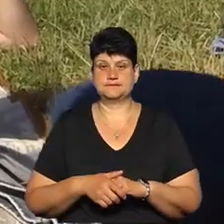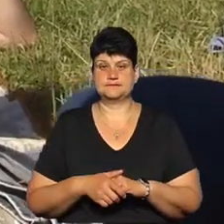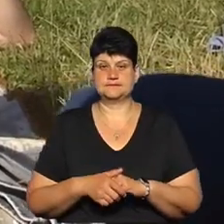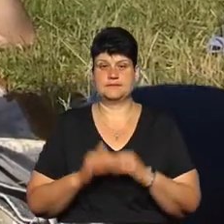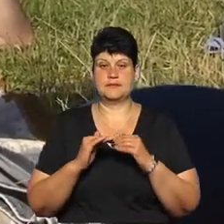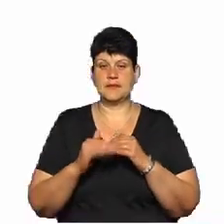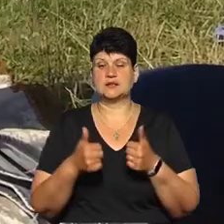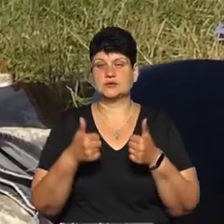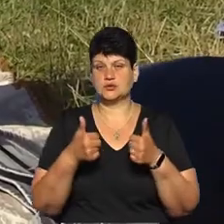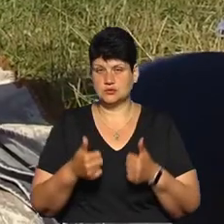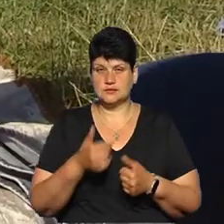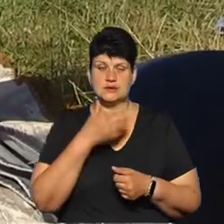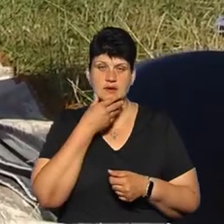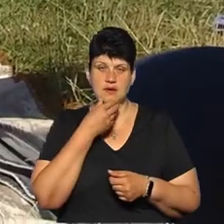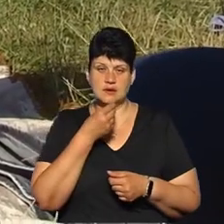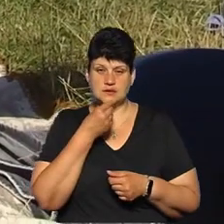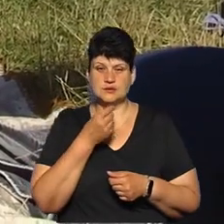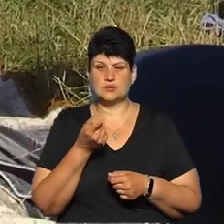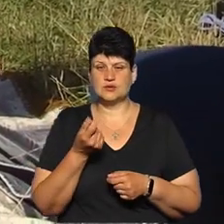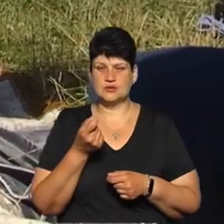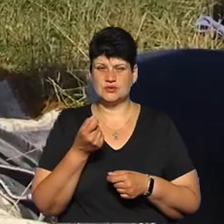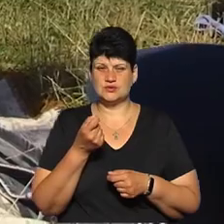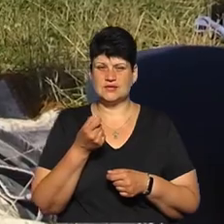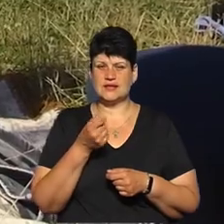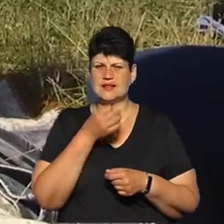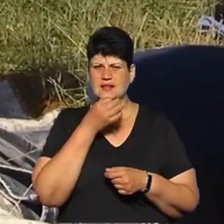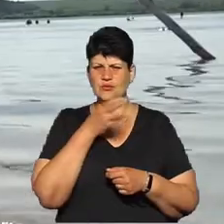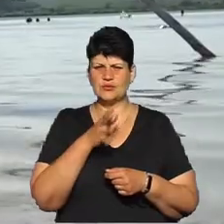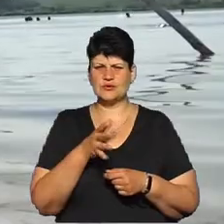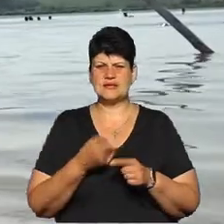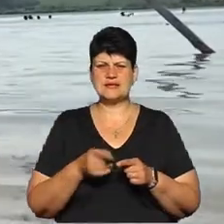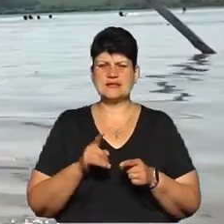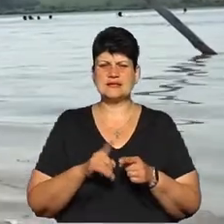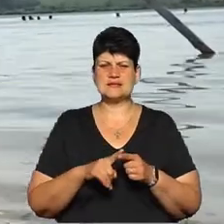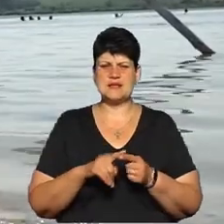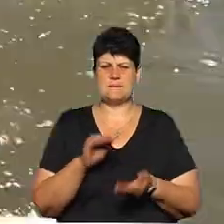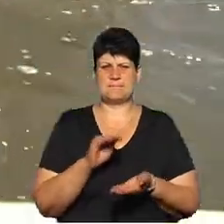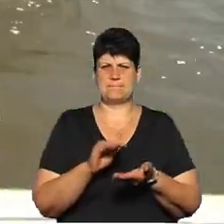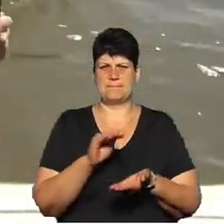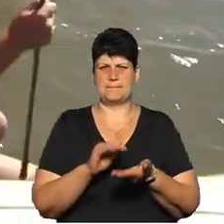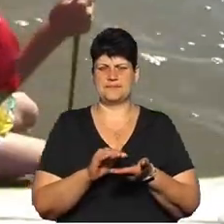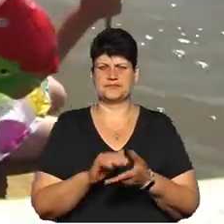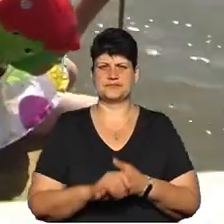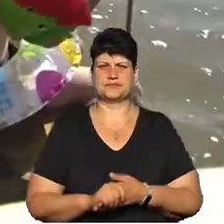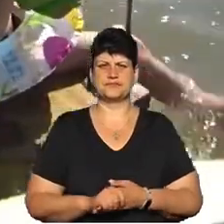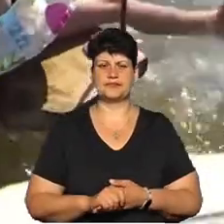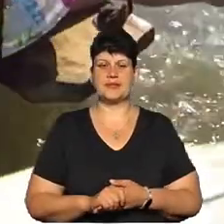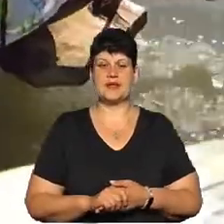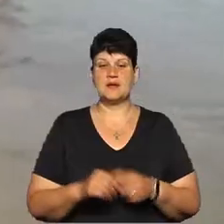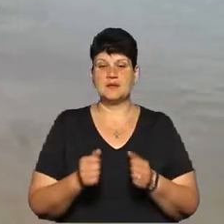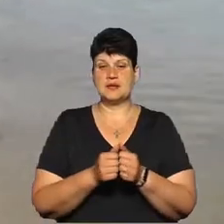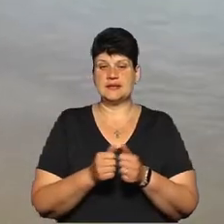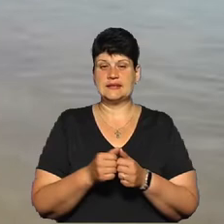добрий, гарний. То, що трошки не до вподоби, це дуже замілко. Біля гойдалки з дітьми тернополянка Мар'яна